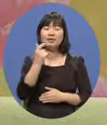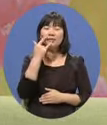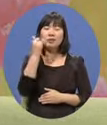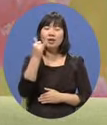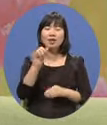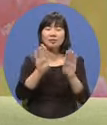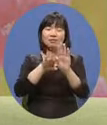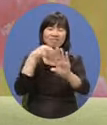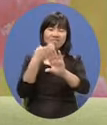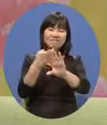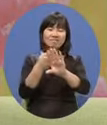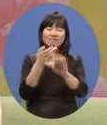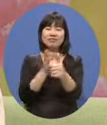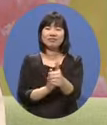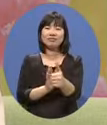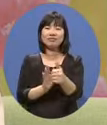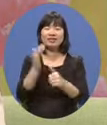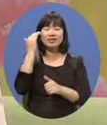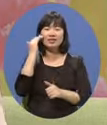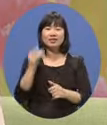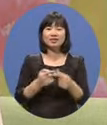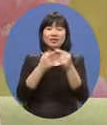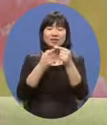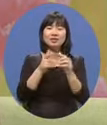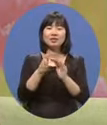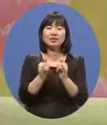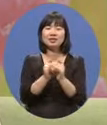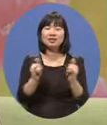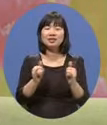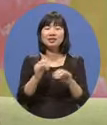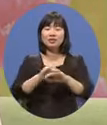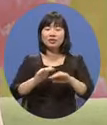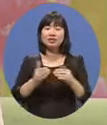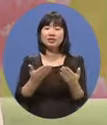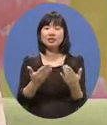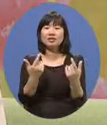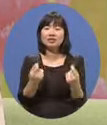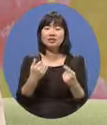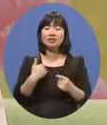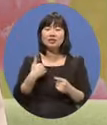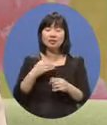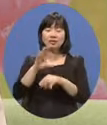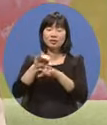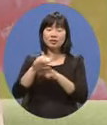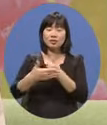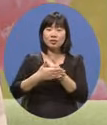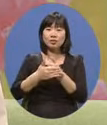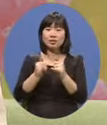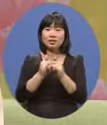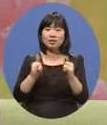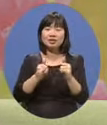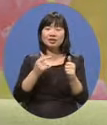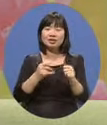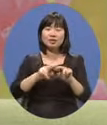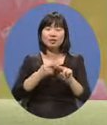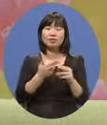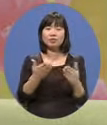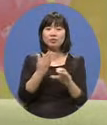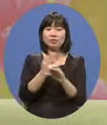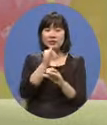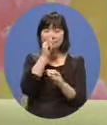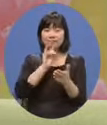문을 쿵쿵 두드려주시기 바랍니다. 대한민국 최고의 전문가들이 해결해드리겠습니다. 저희 방송에 도움 주신 분들께 선물 드리고